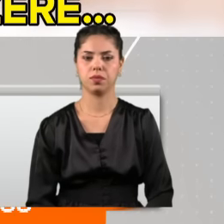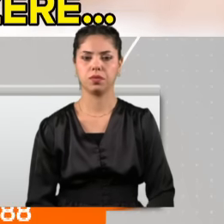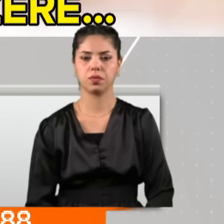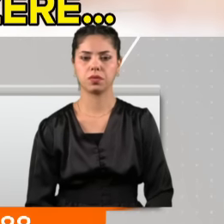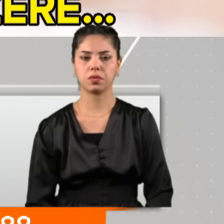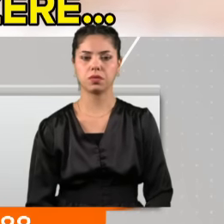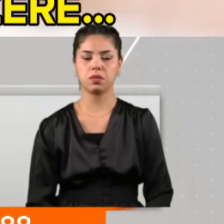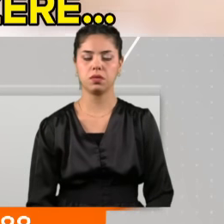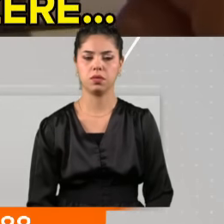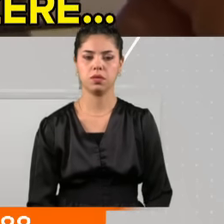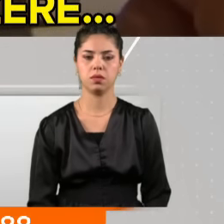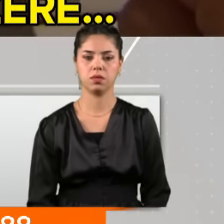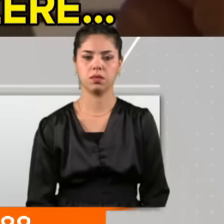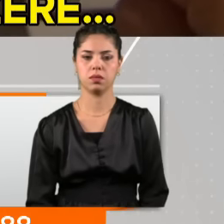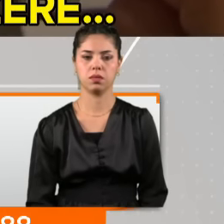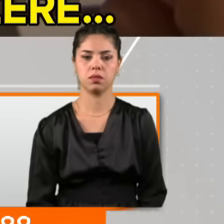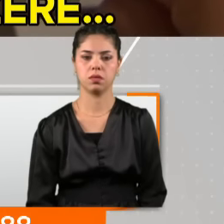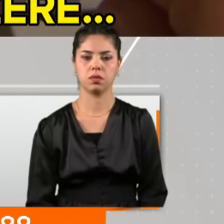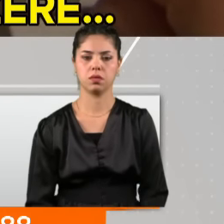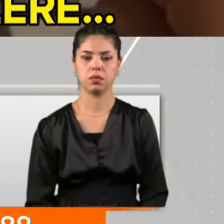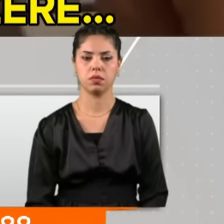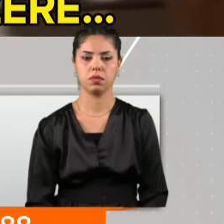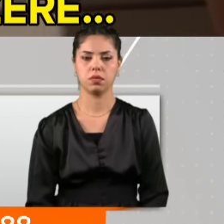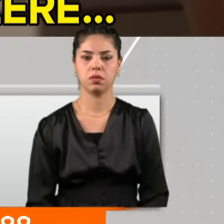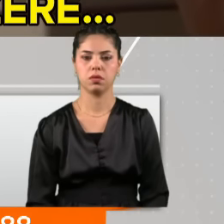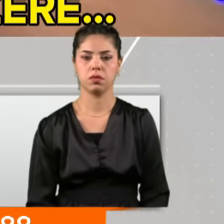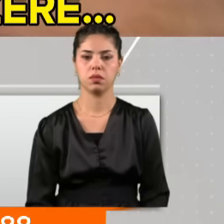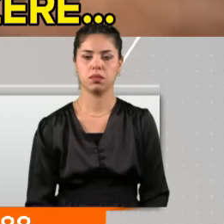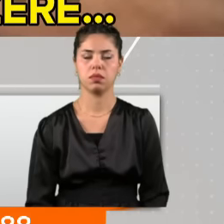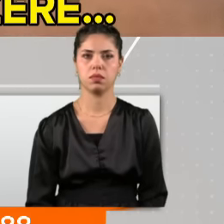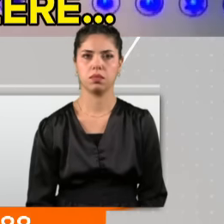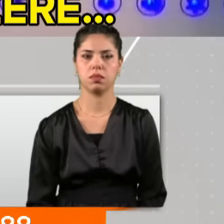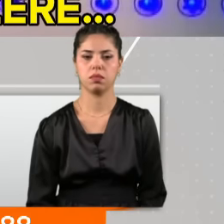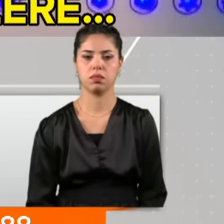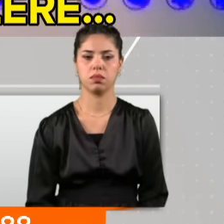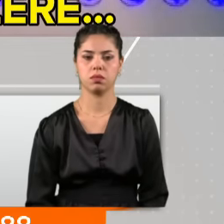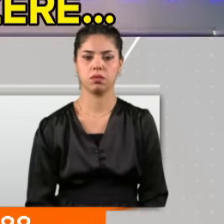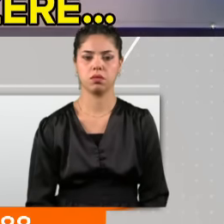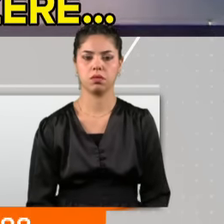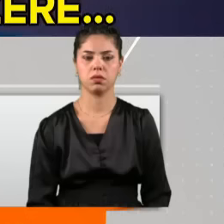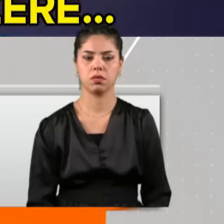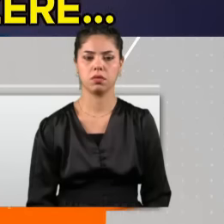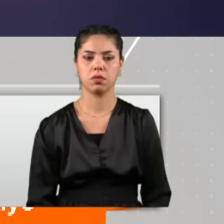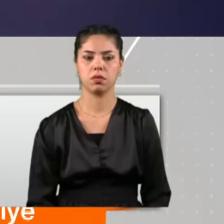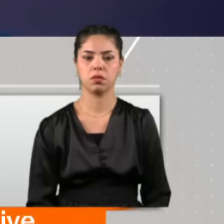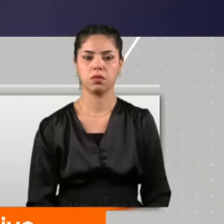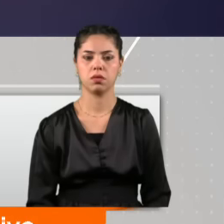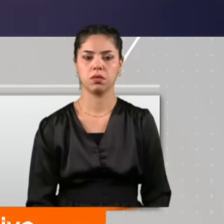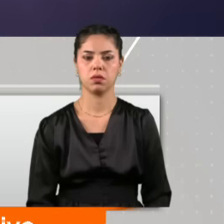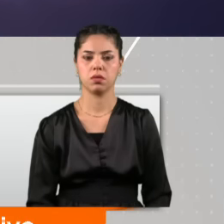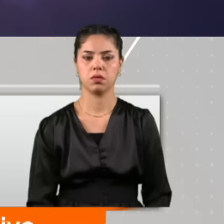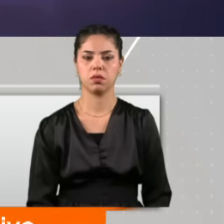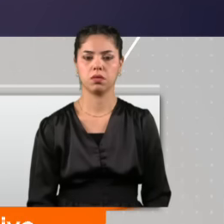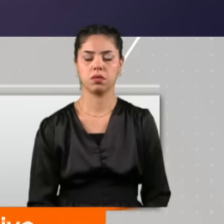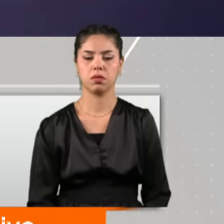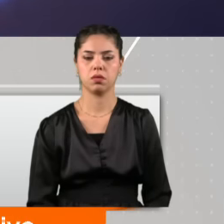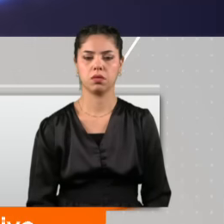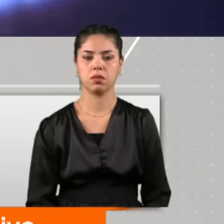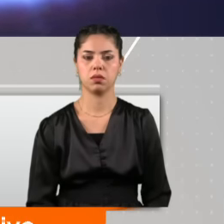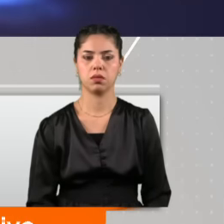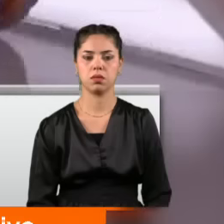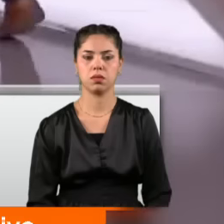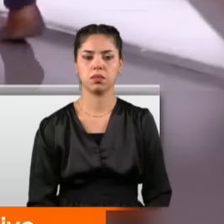İstanbul Şafak Hastanesi ve Avrupa Şafak Hastanesi'nin bütün branşlar dahil olmak üzere almış olduğumuz para 600